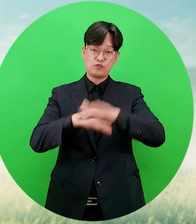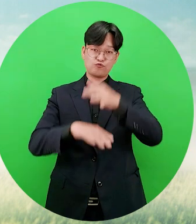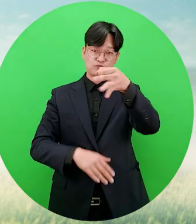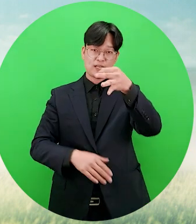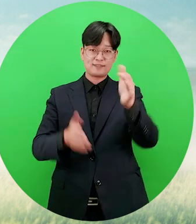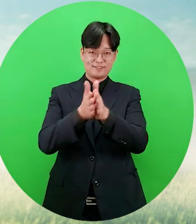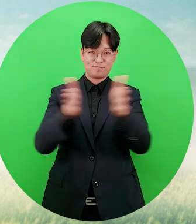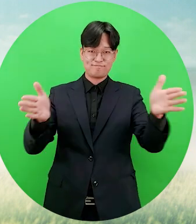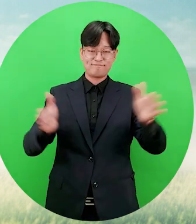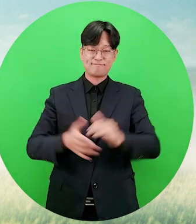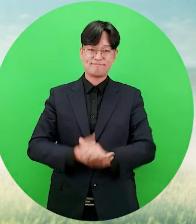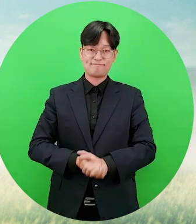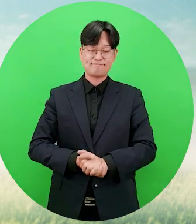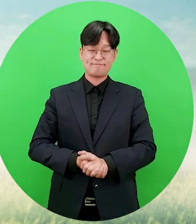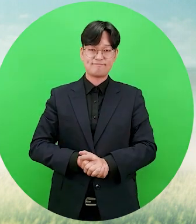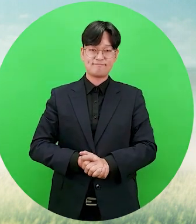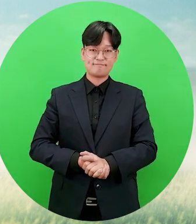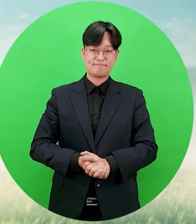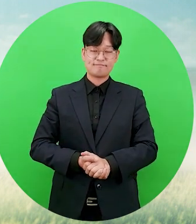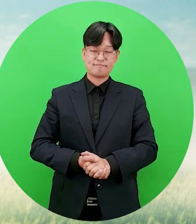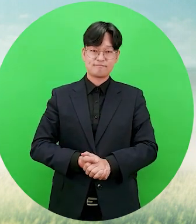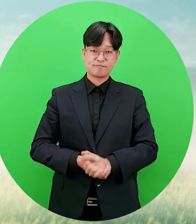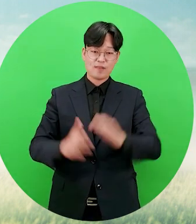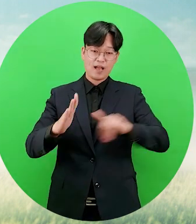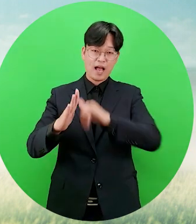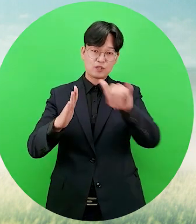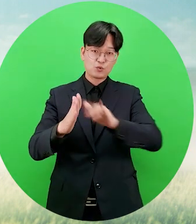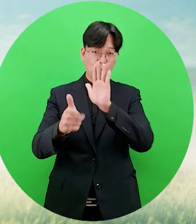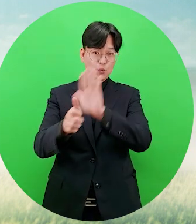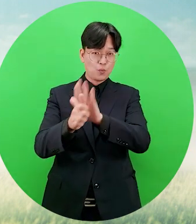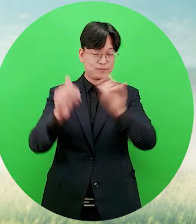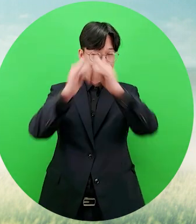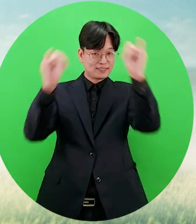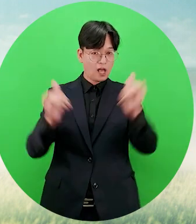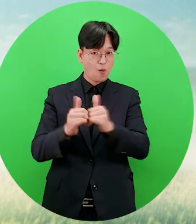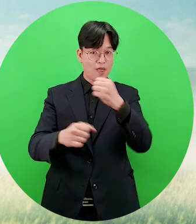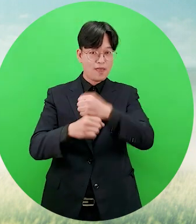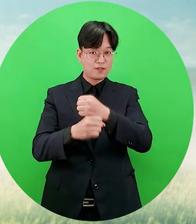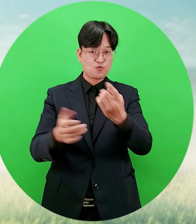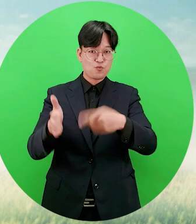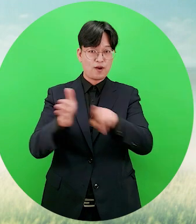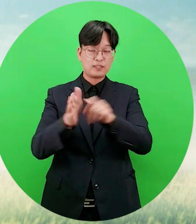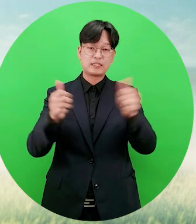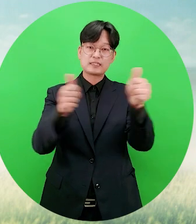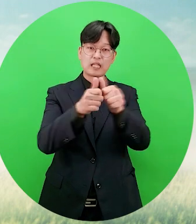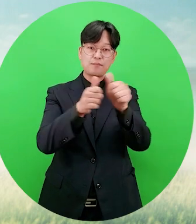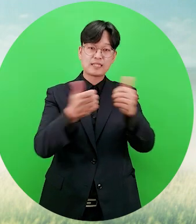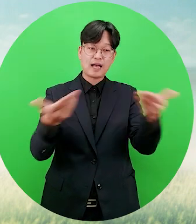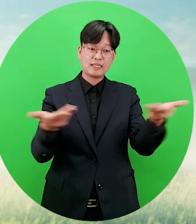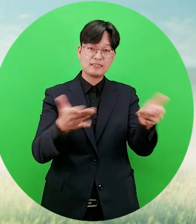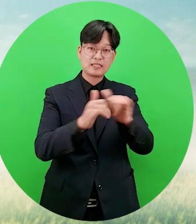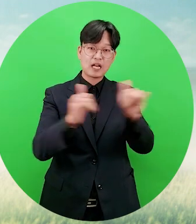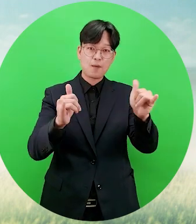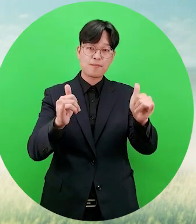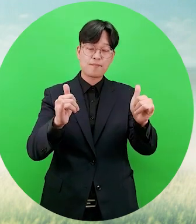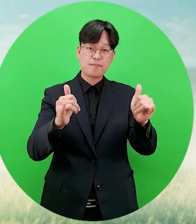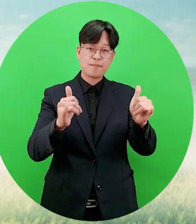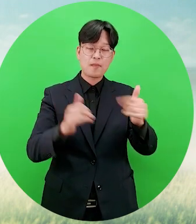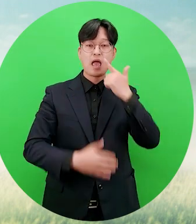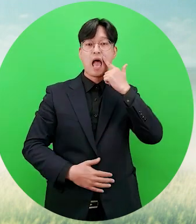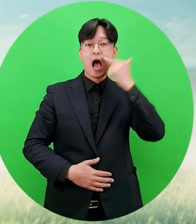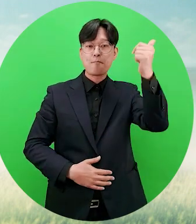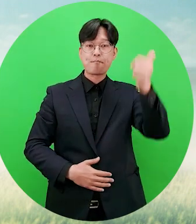지급합니다. 가족 친화적인 사회 환경 조성을 위해 남성 근로자 대상으로 아빠